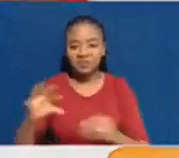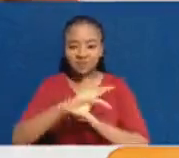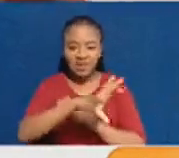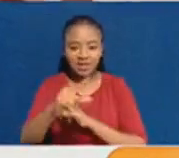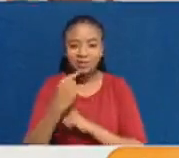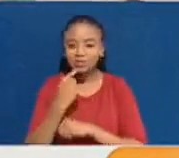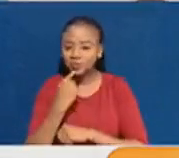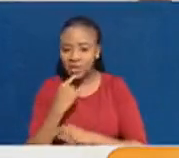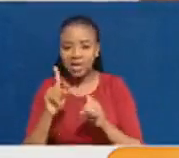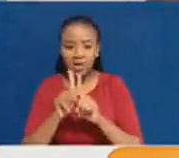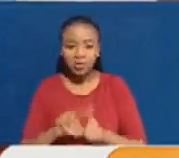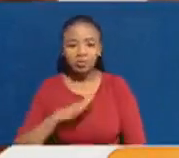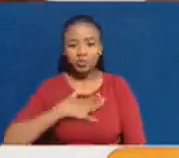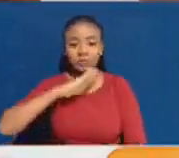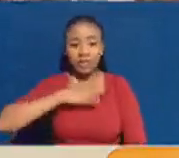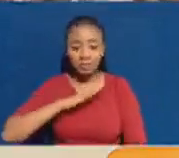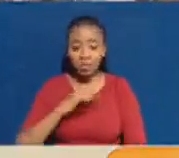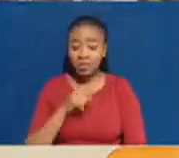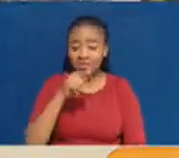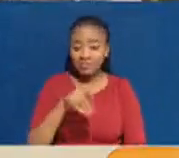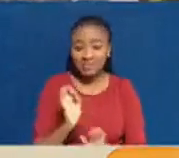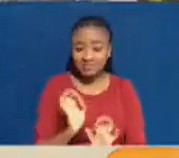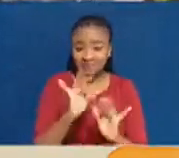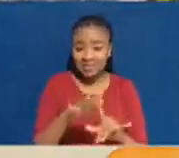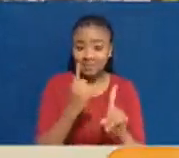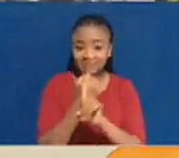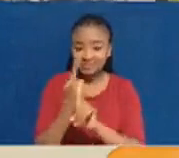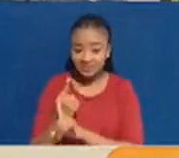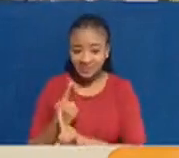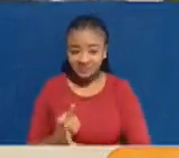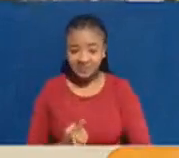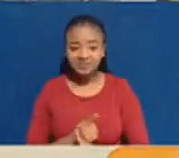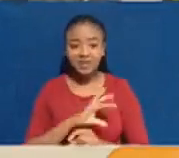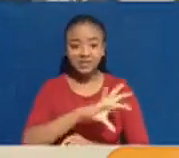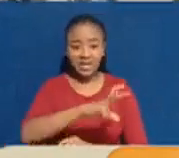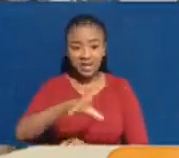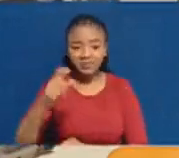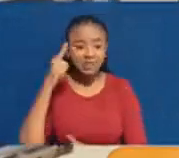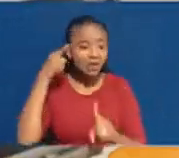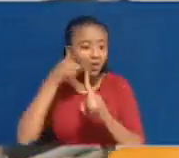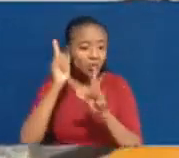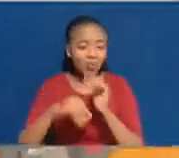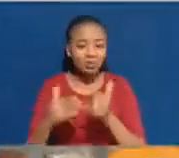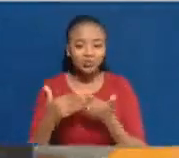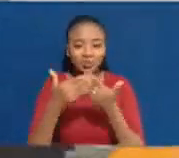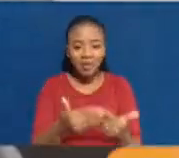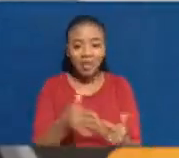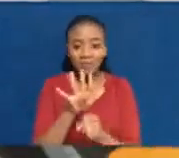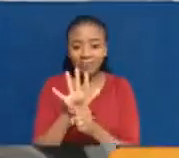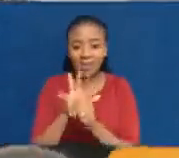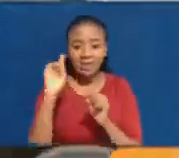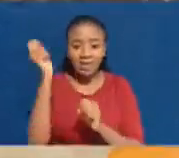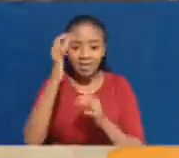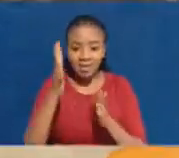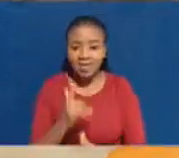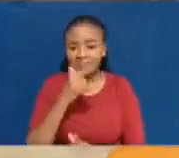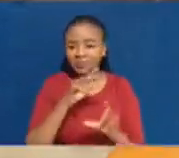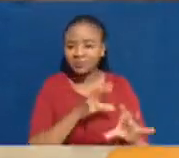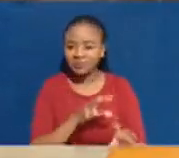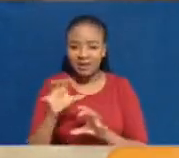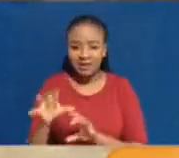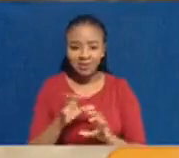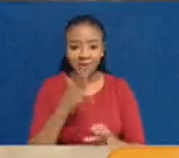Samburu. Hafla hiyo iliyoendelea katika kaunti mbalimbali nchini inanuia kuwasaidia Wakenya ambao wako katika hatari ya kuangamia